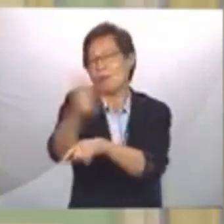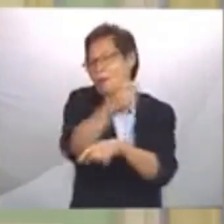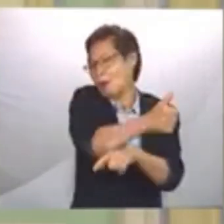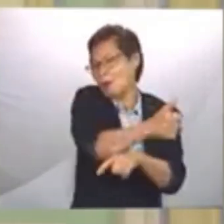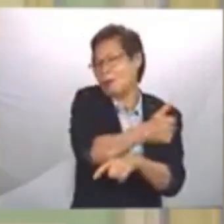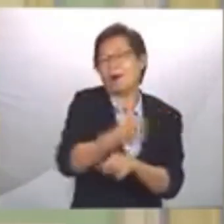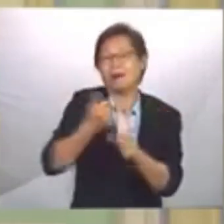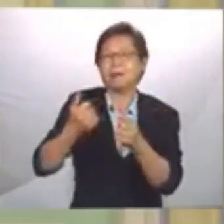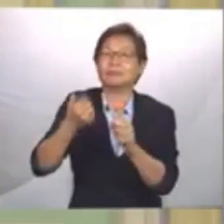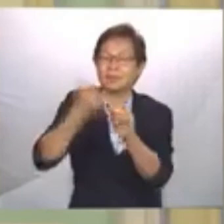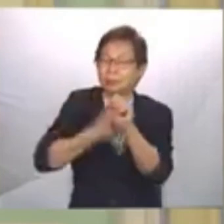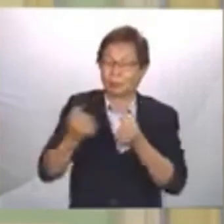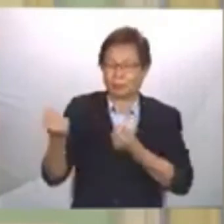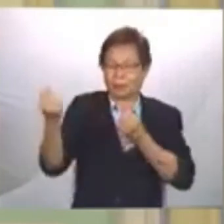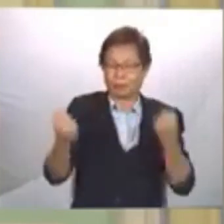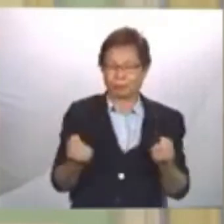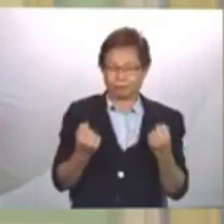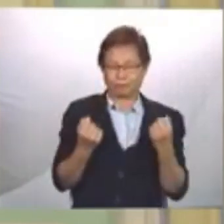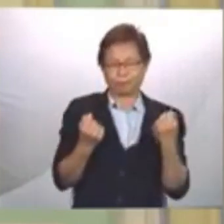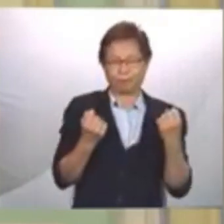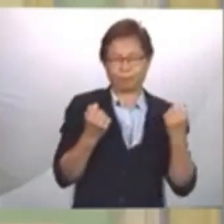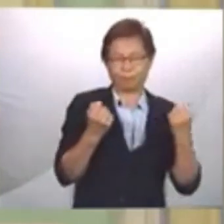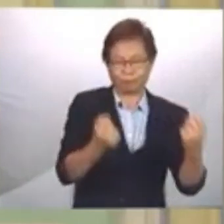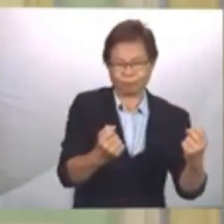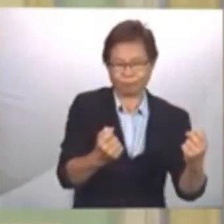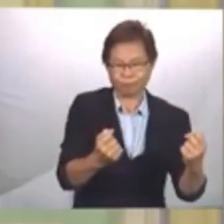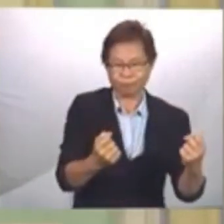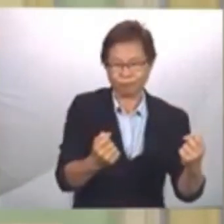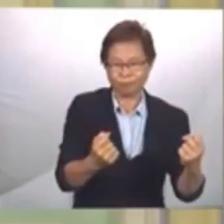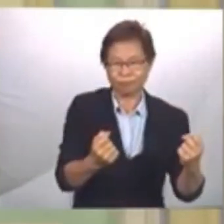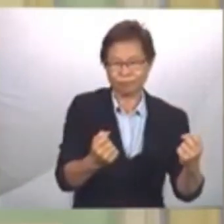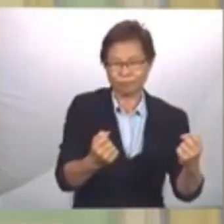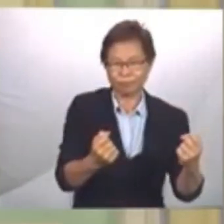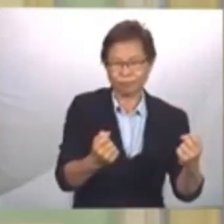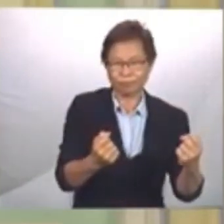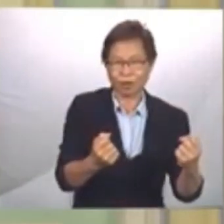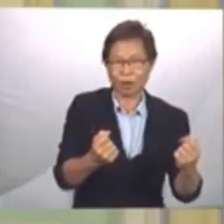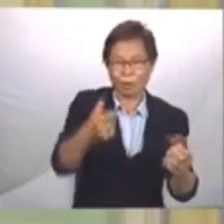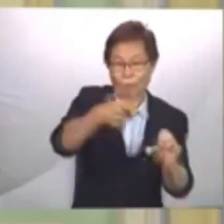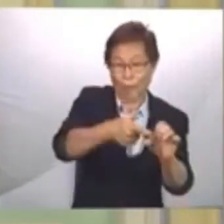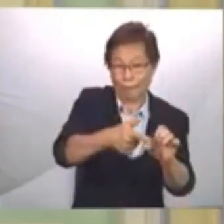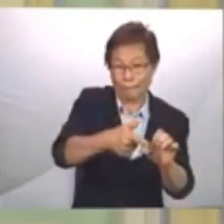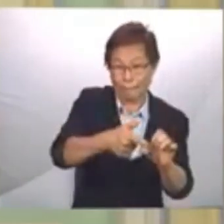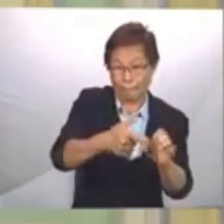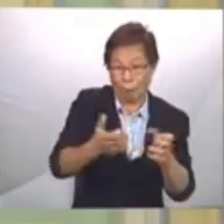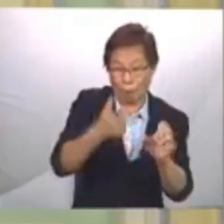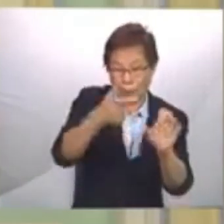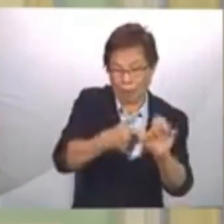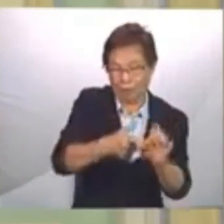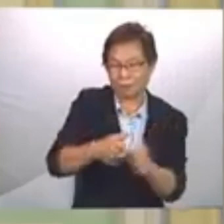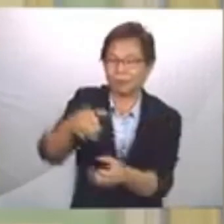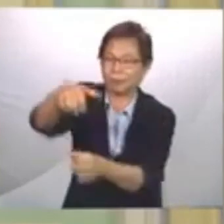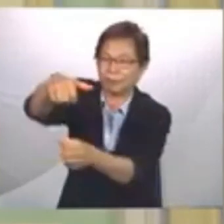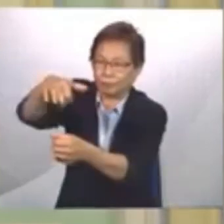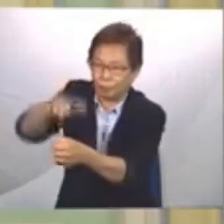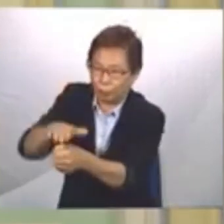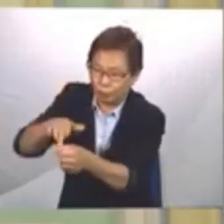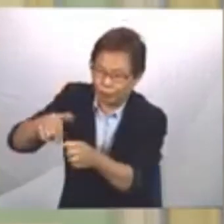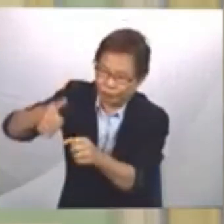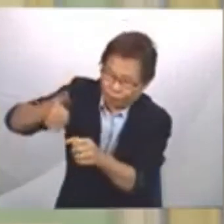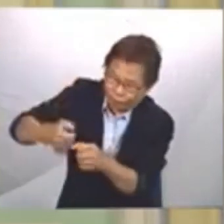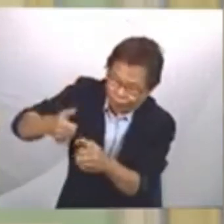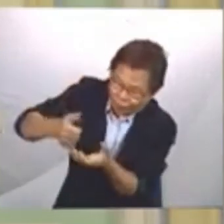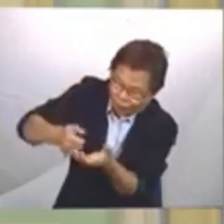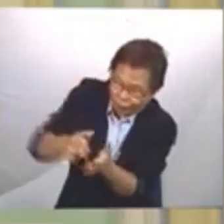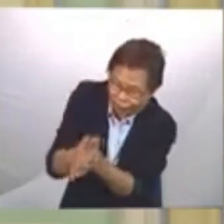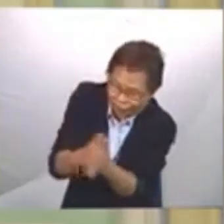yang datang untuk pam minyak boleh sanitize, cuci tangan mereka dulu, pam minyak, dan selepas pam minyak cuci